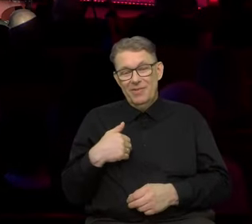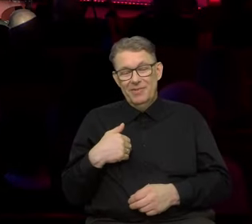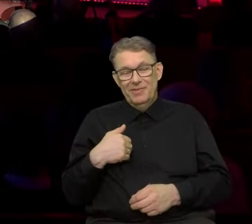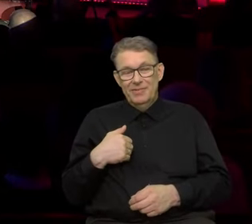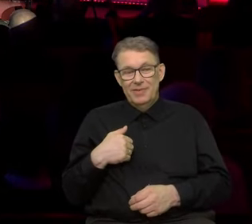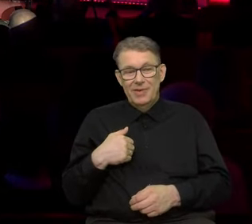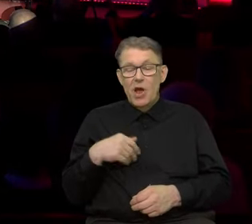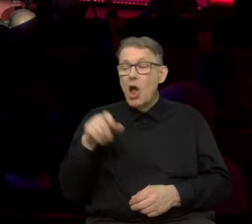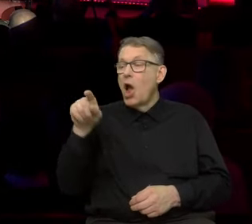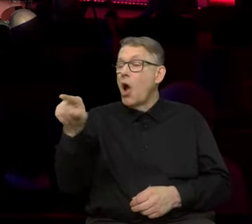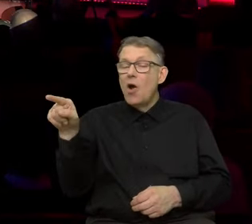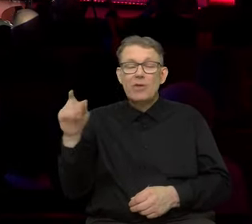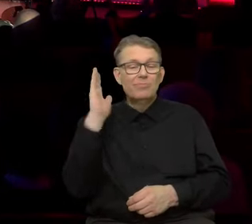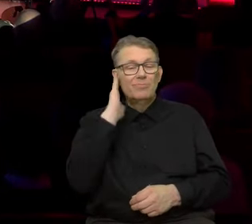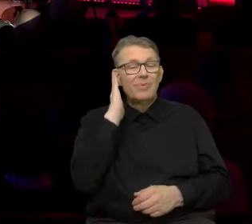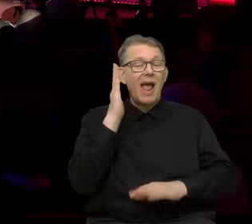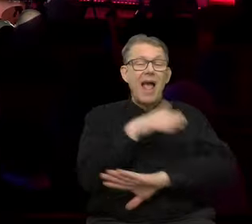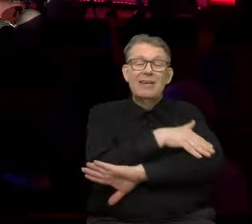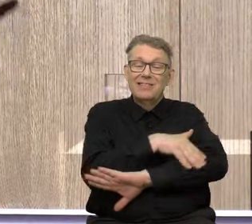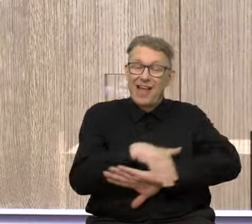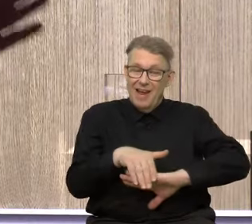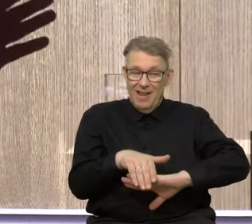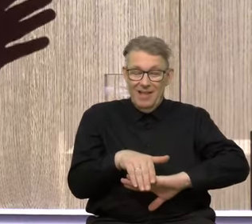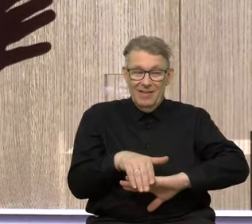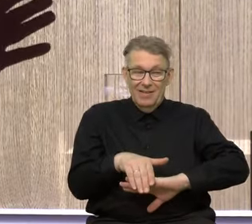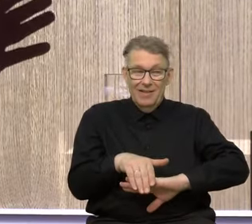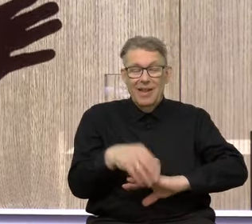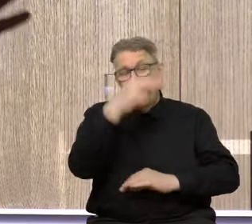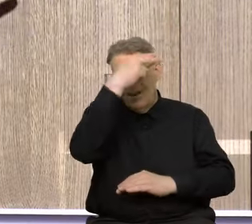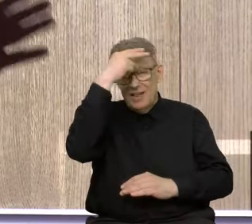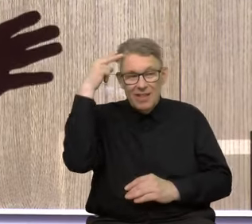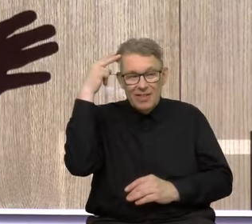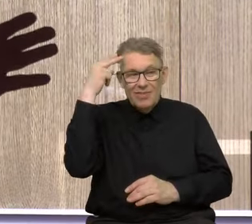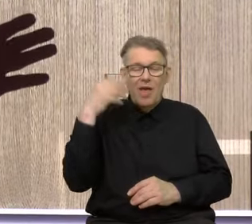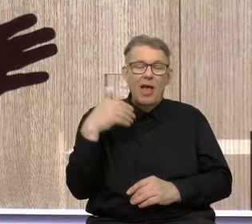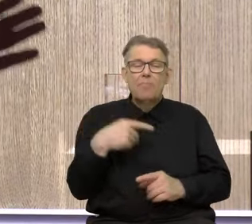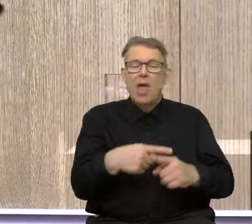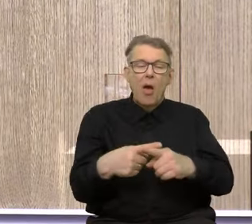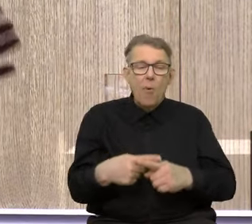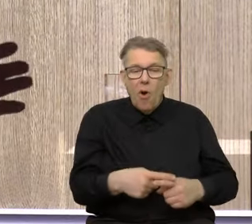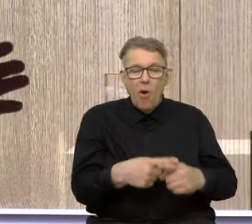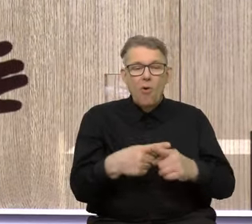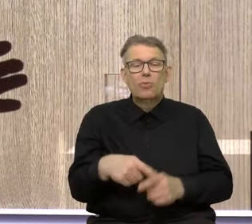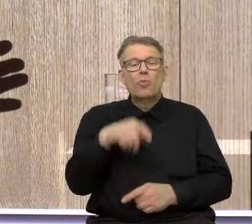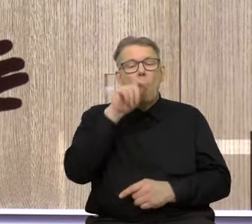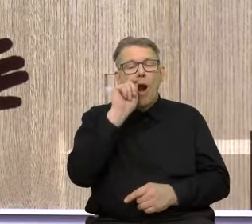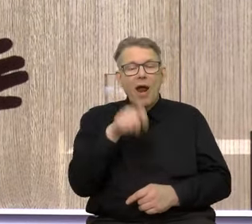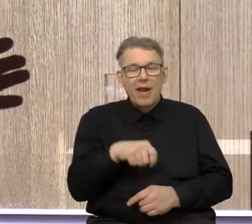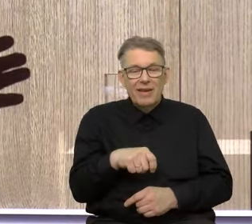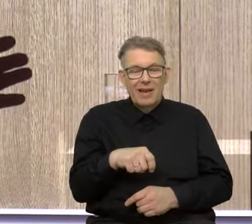Oni mieszkają za granicą. Litwa, Białoruś, Ukraina.